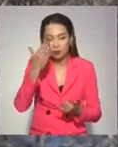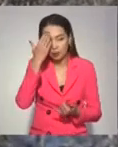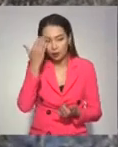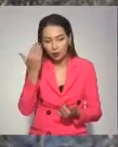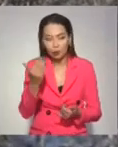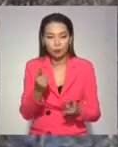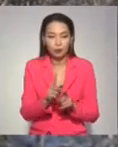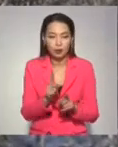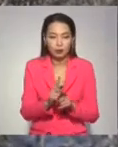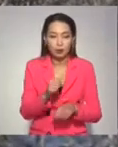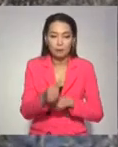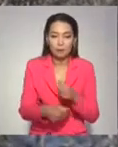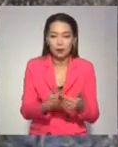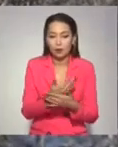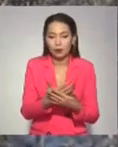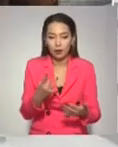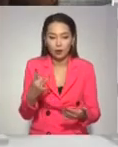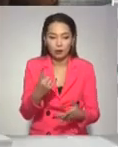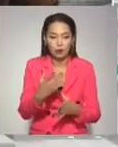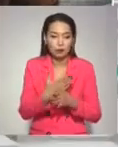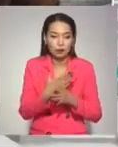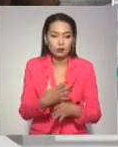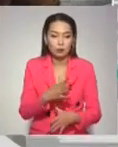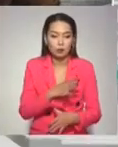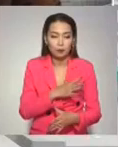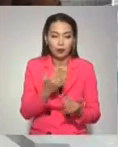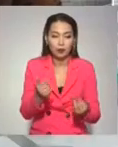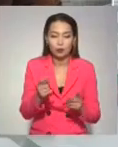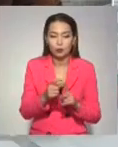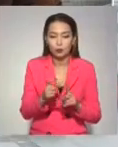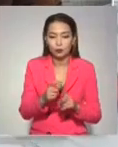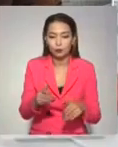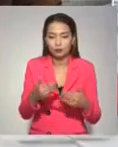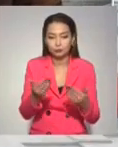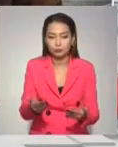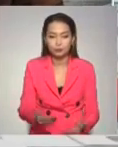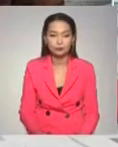тарапынан бір жолғы материалдық көмек көрсетілген. Абзал, сөз кезегі өзіңде.